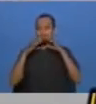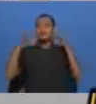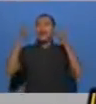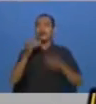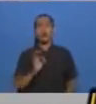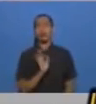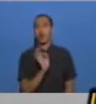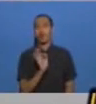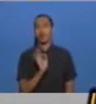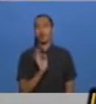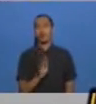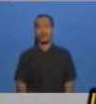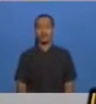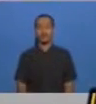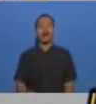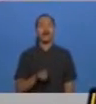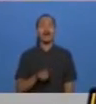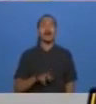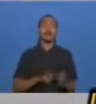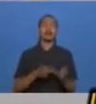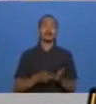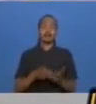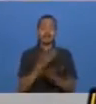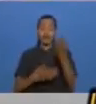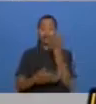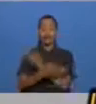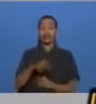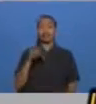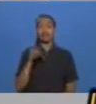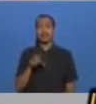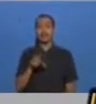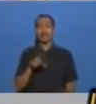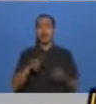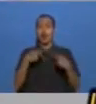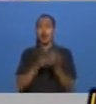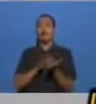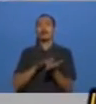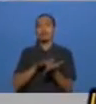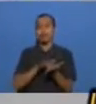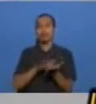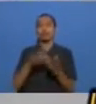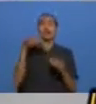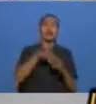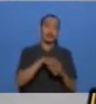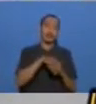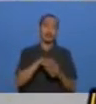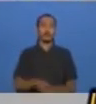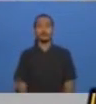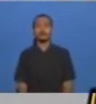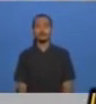Itulah mengapa penyandang disabilitas masuk dalam kelompok rentan dengan kelompok-kelompok rentan yang lainnya. Kami